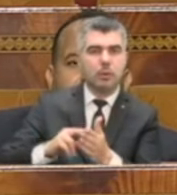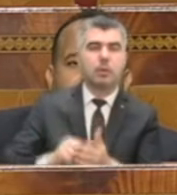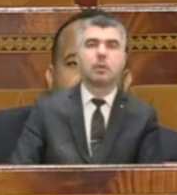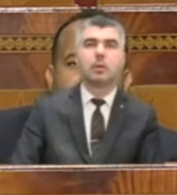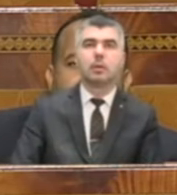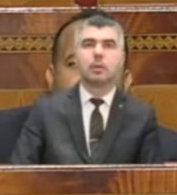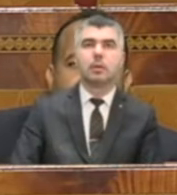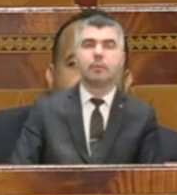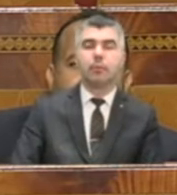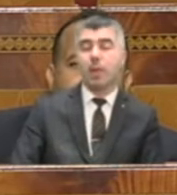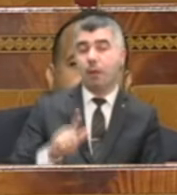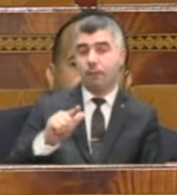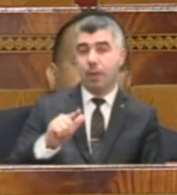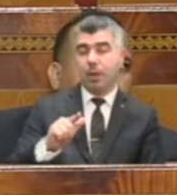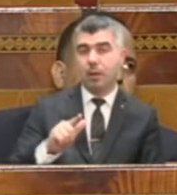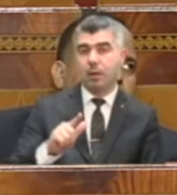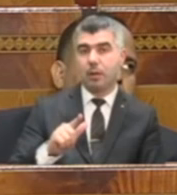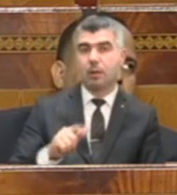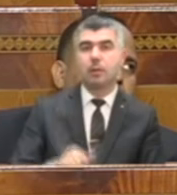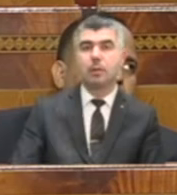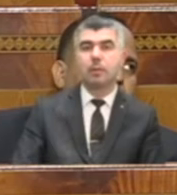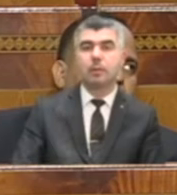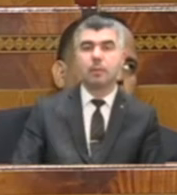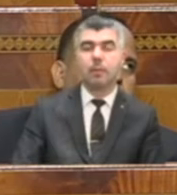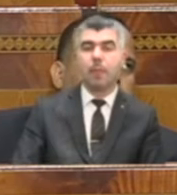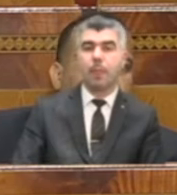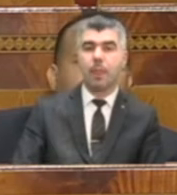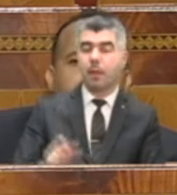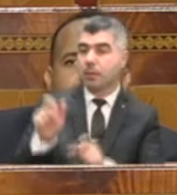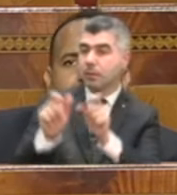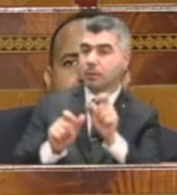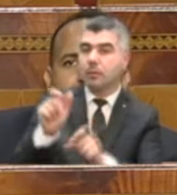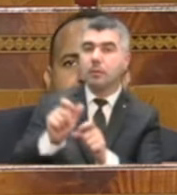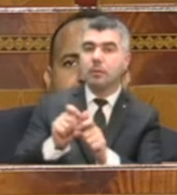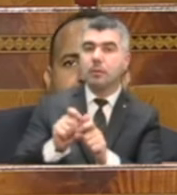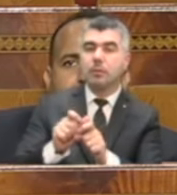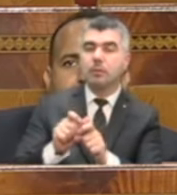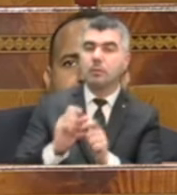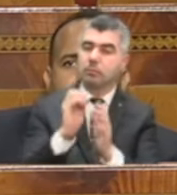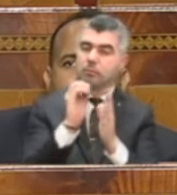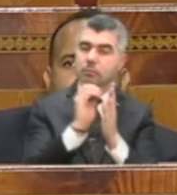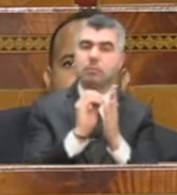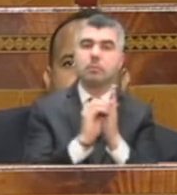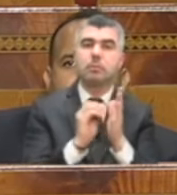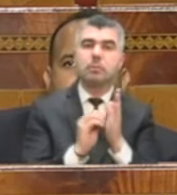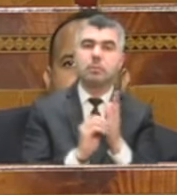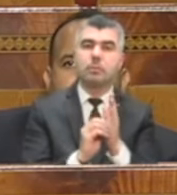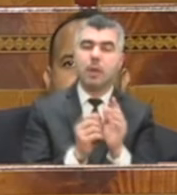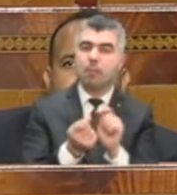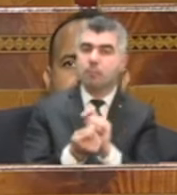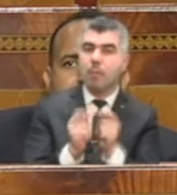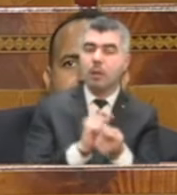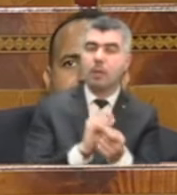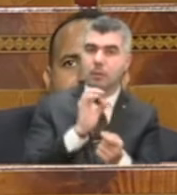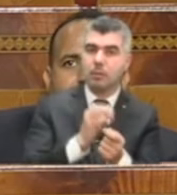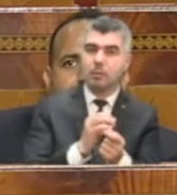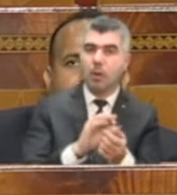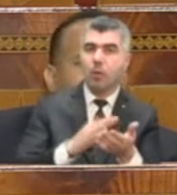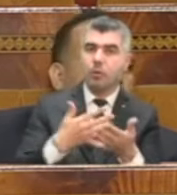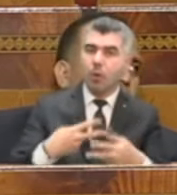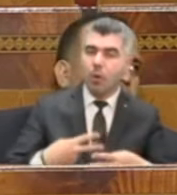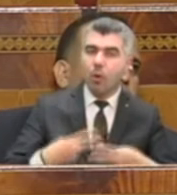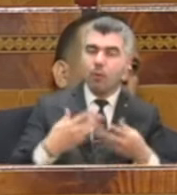وبالتالي ايضا جعل العنصر البشري في قلب وصميم هذه التعديلات ولا هذه المراسم اللي غتخرج ان شاء